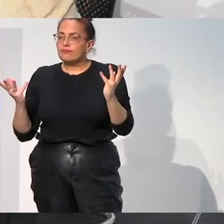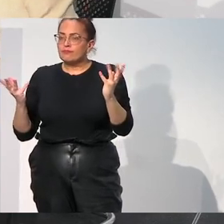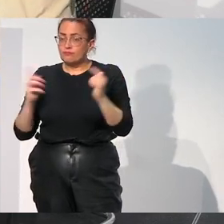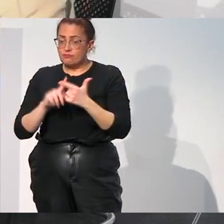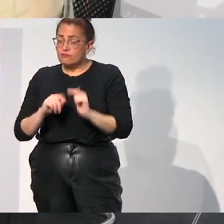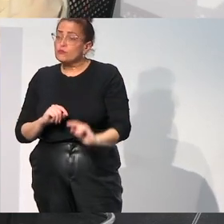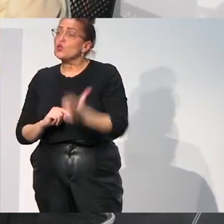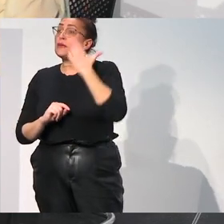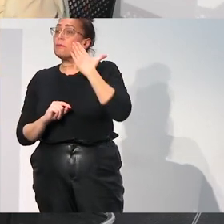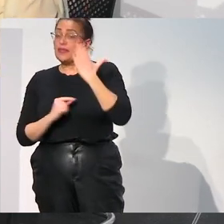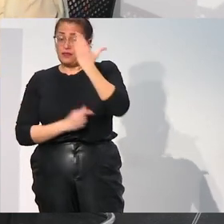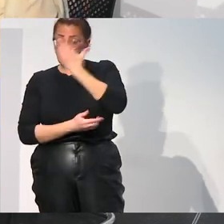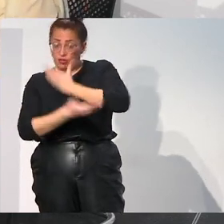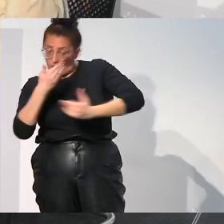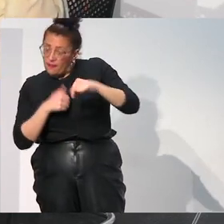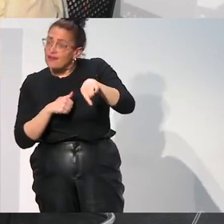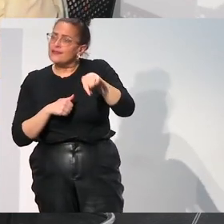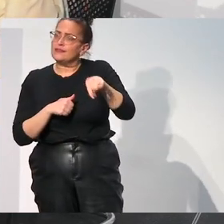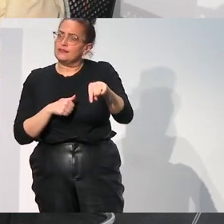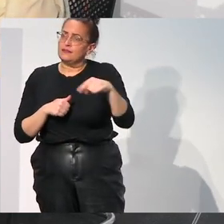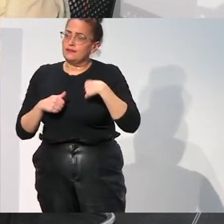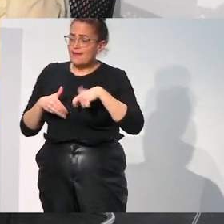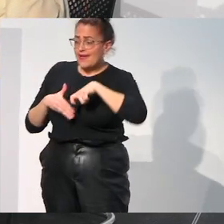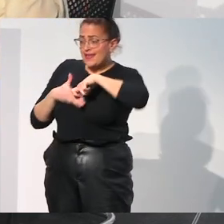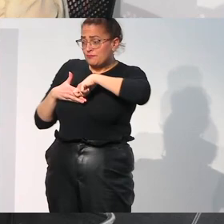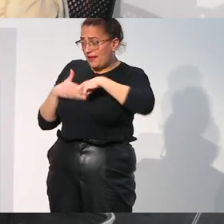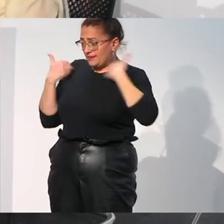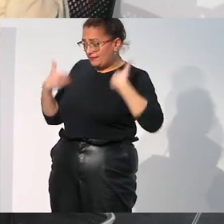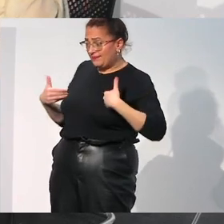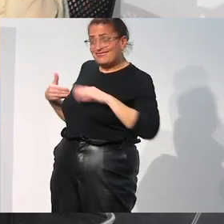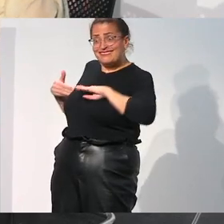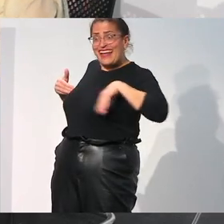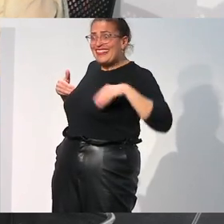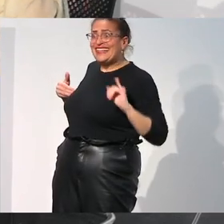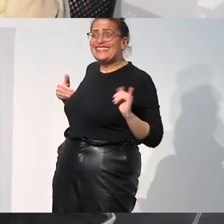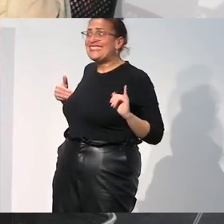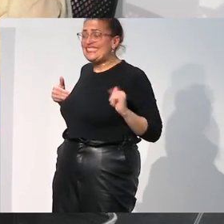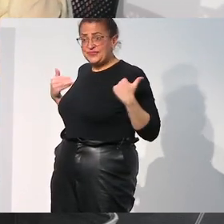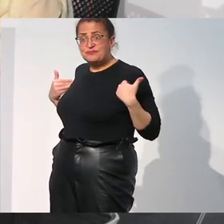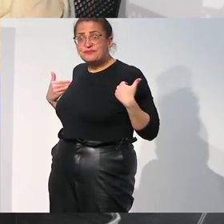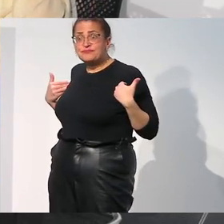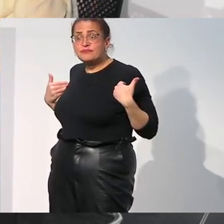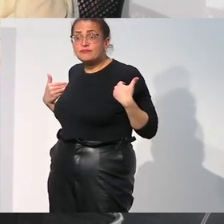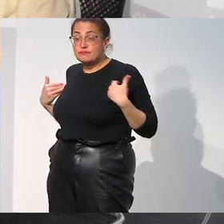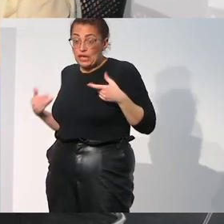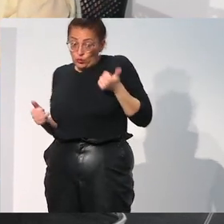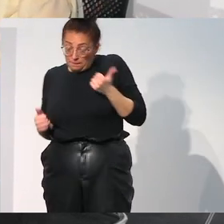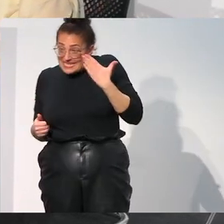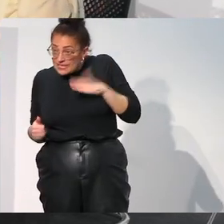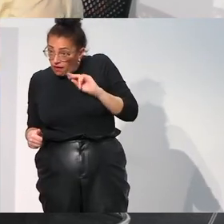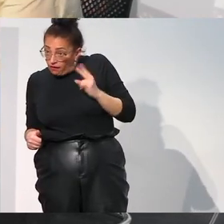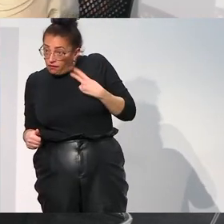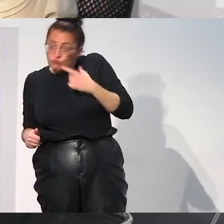dernier d'une espèce. En vous disant ça, je ne pense pas que le grand pingouin, que Prospe, savait qu'il était le dernier de son espèce. Il n'est